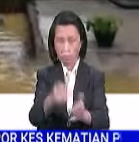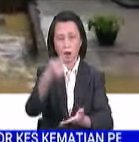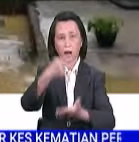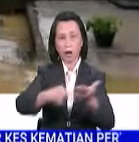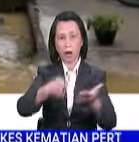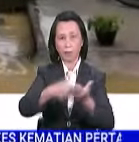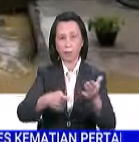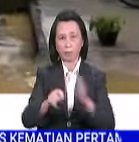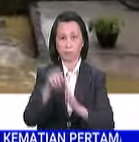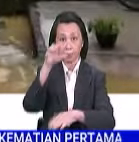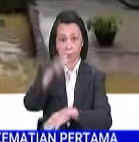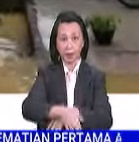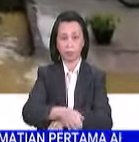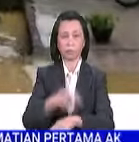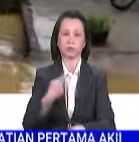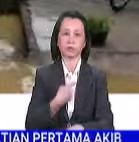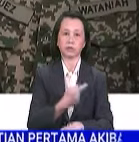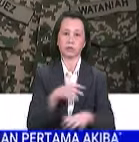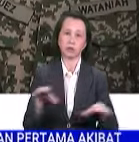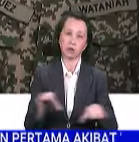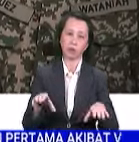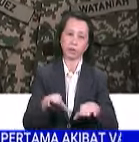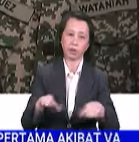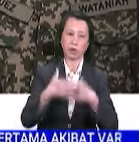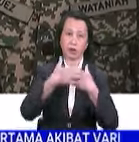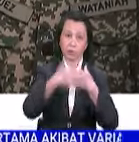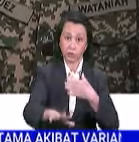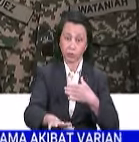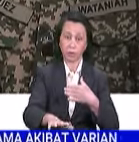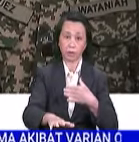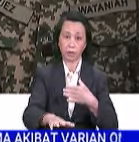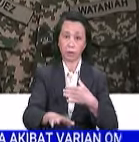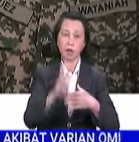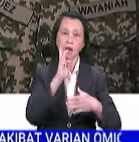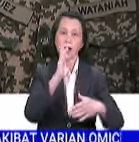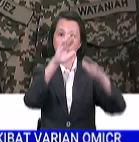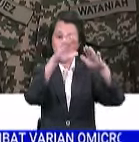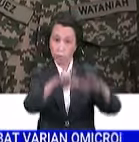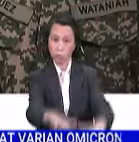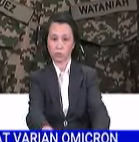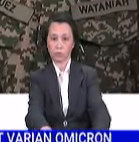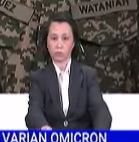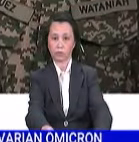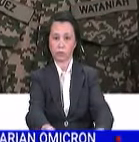apa yang terpaksa kita lakukan pasca banjir,